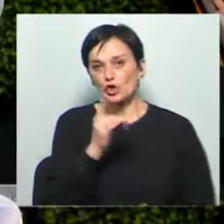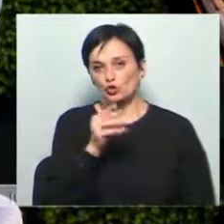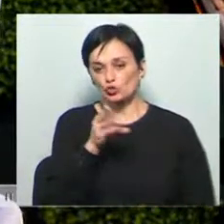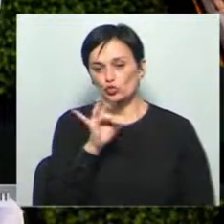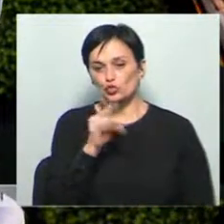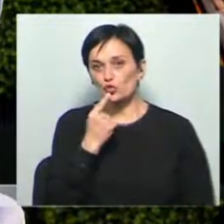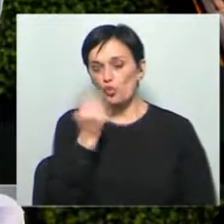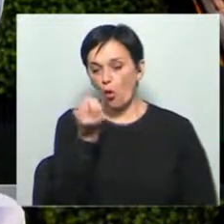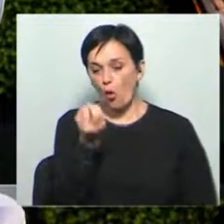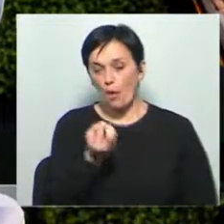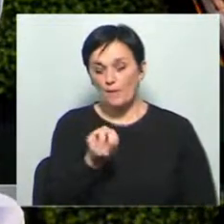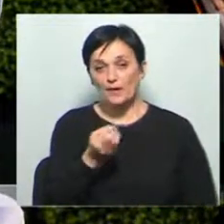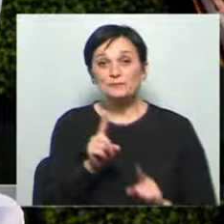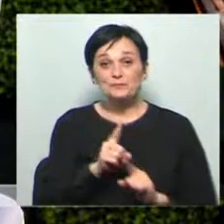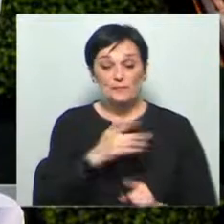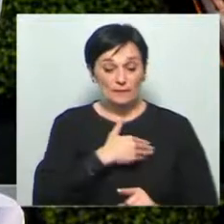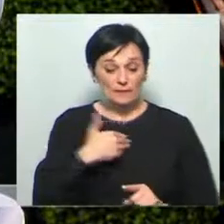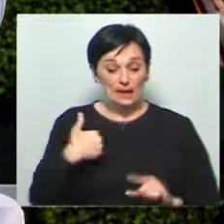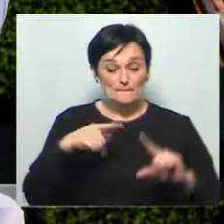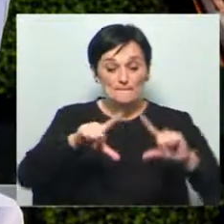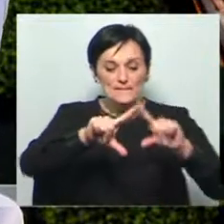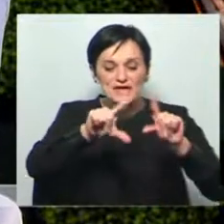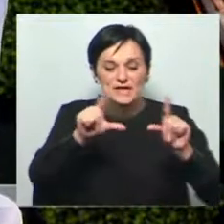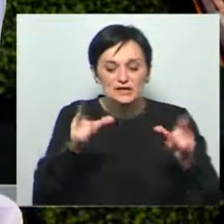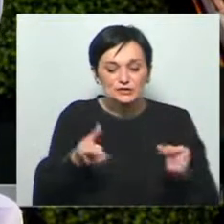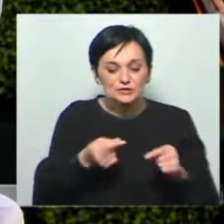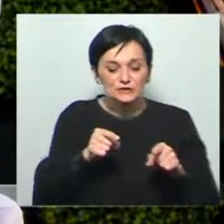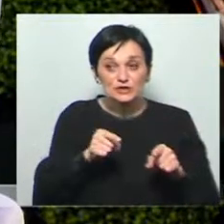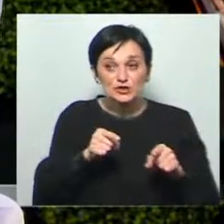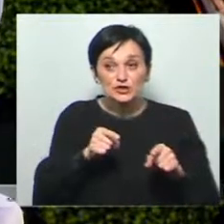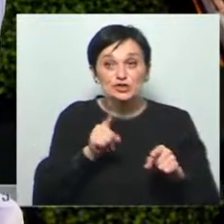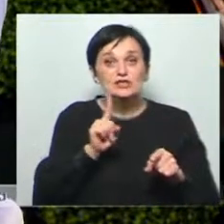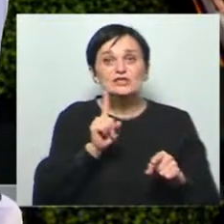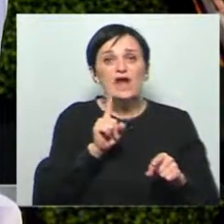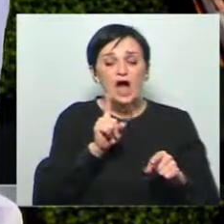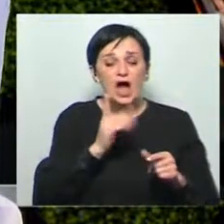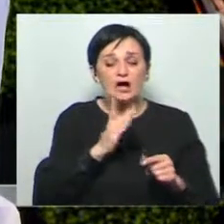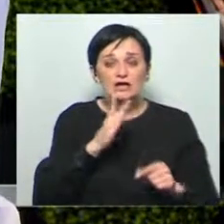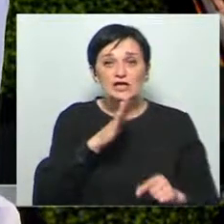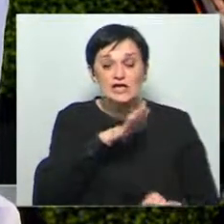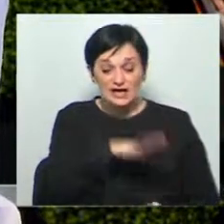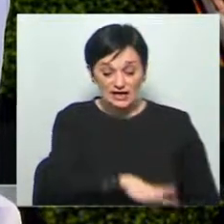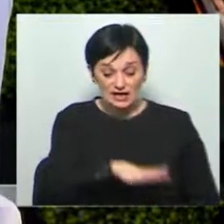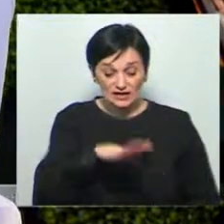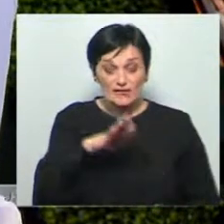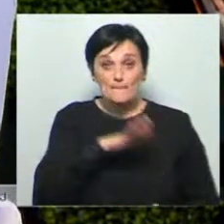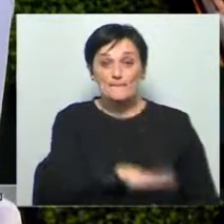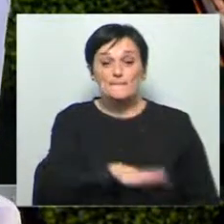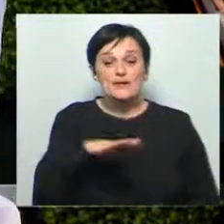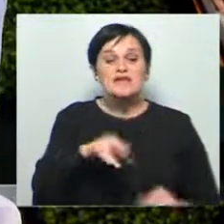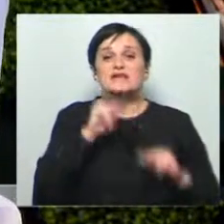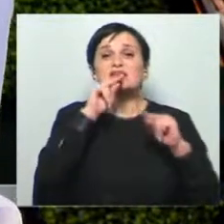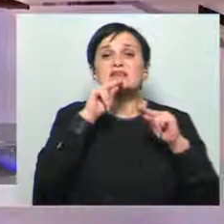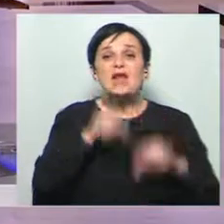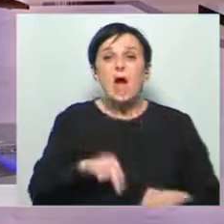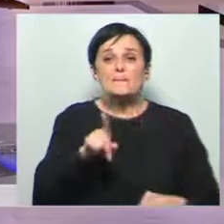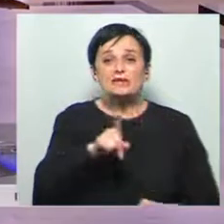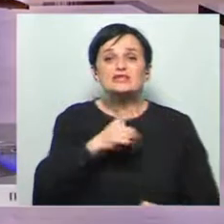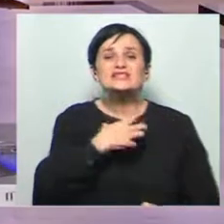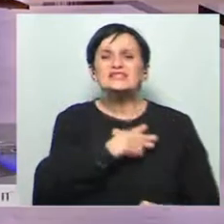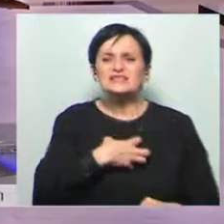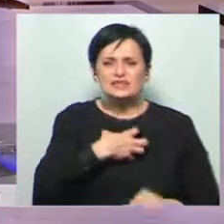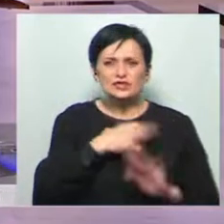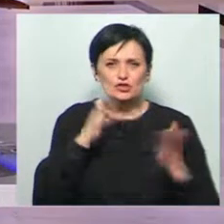ჩვენ ასევე ვისაუბრეთ ფილტვში თრომბის გაჩენაზე, ანუ სწორედ ქვედა კიდური არის წყარო, თქვა. ანუ დამნაშავე არის ქვედა კიდური.